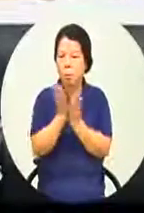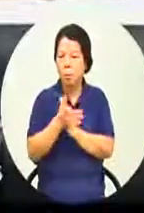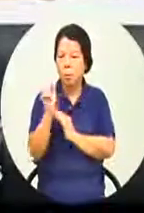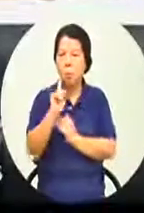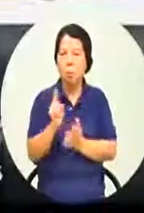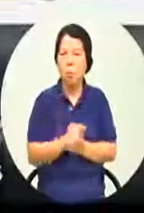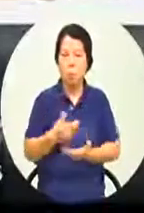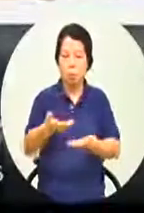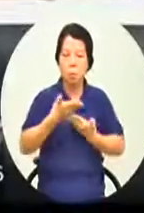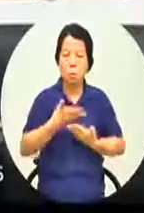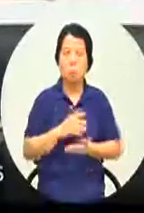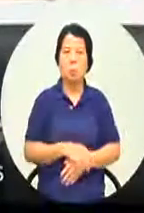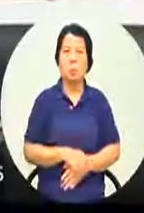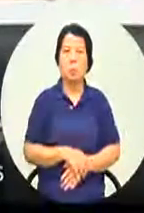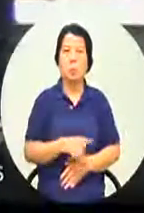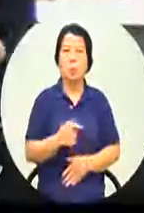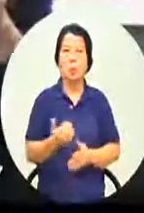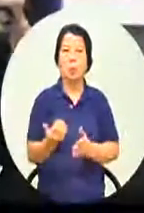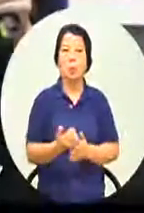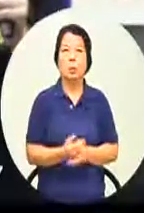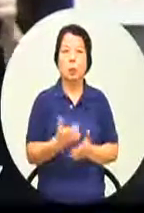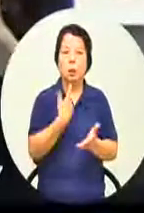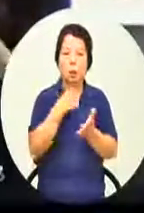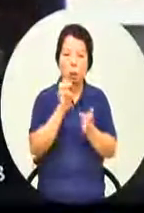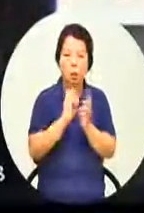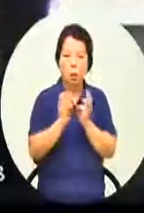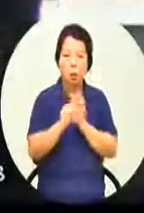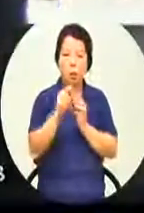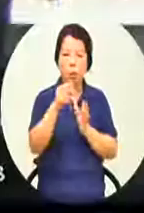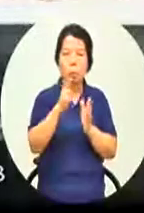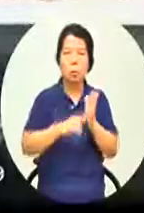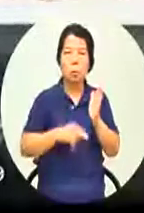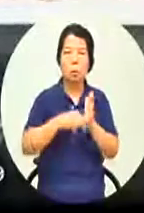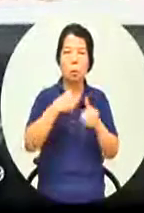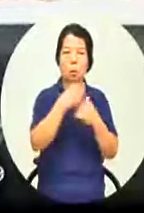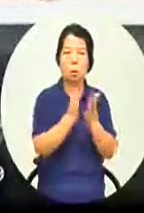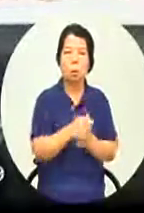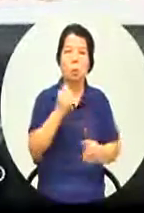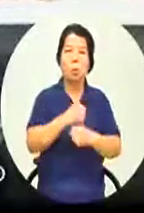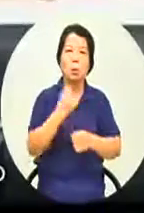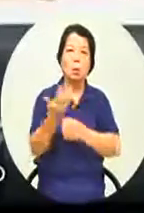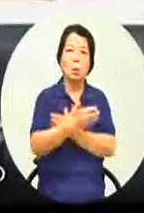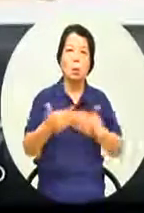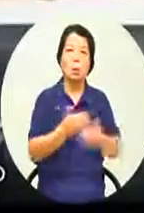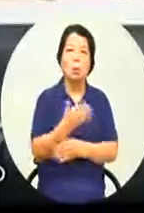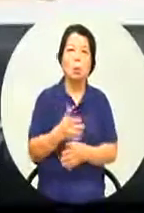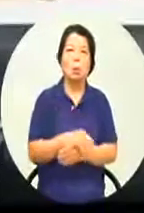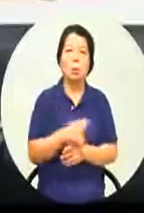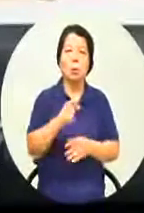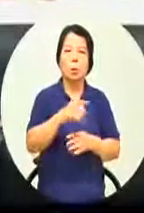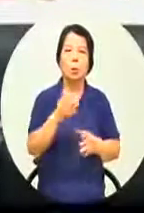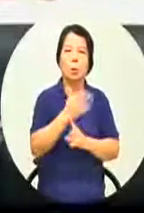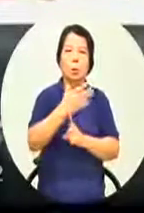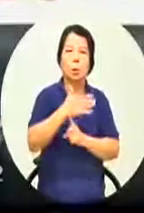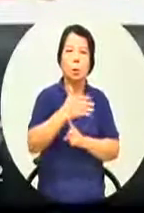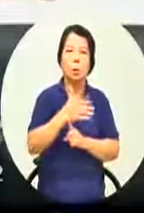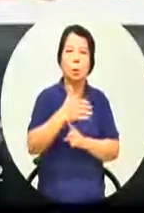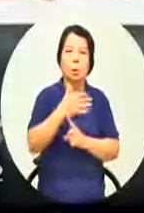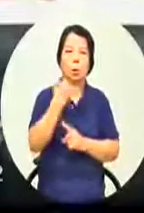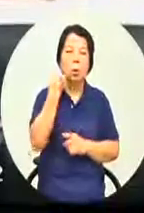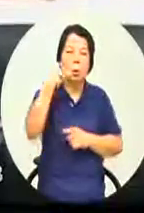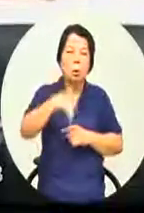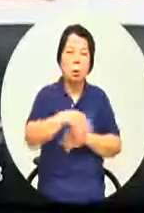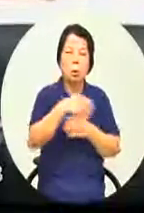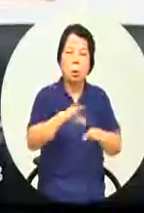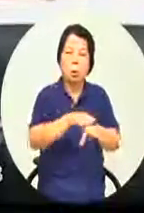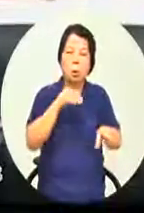我们看到。并且你刚所叙明的，在那段时间你们做了很多交通疏导，旗津是没有塞车，旗